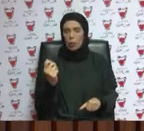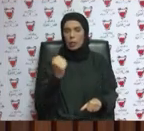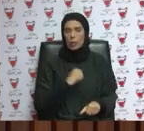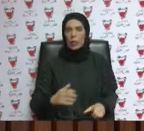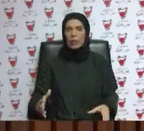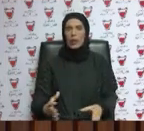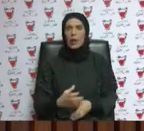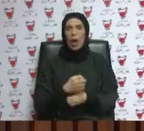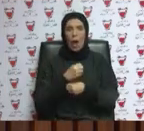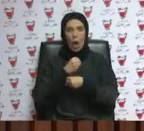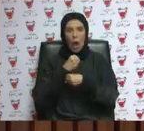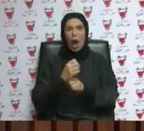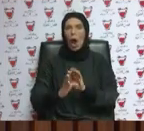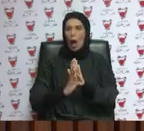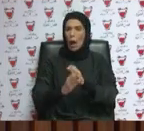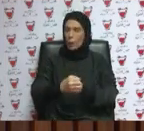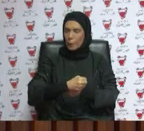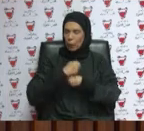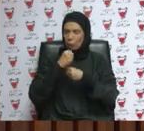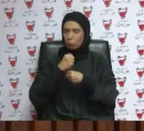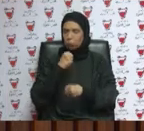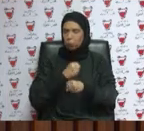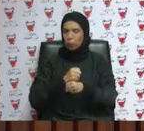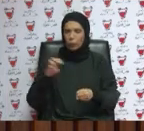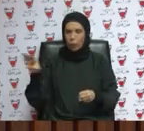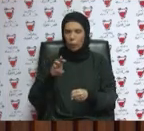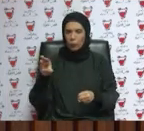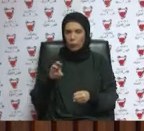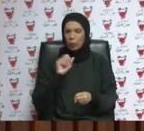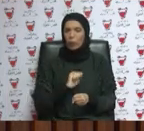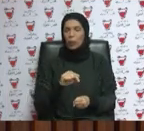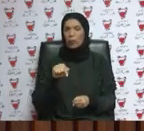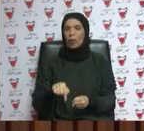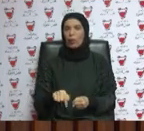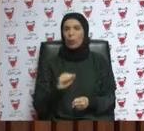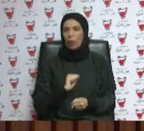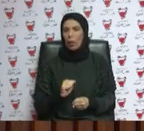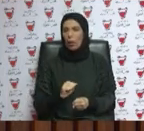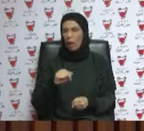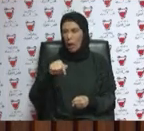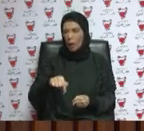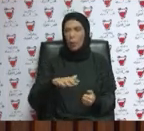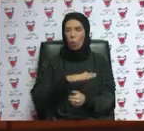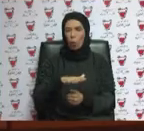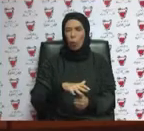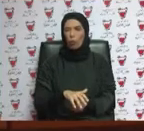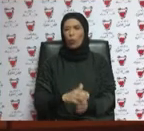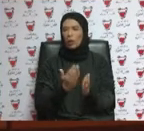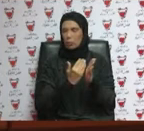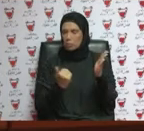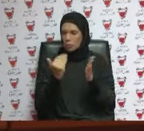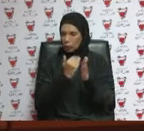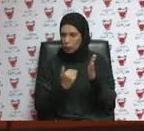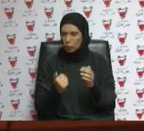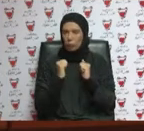لحماية البحرينيين العاملين في القطاع الخاص من خطر التعطل بسبب الأوضاع الاقتصادية الراهنة، وهو